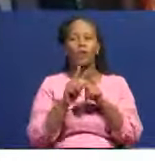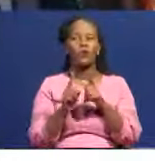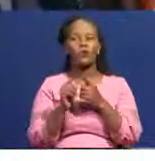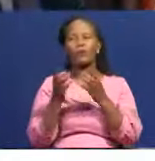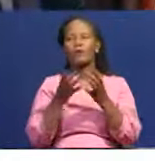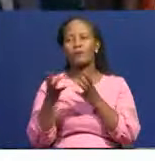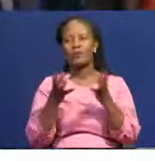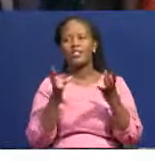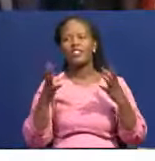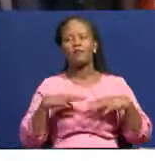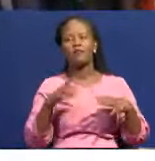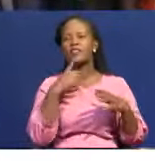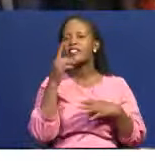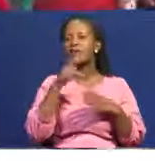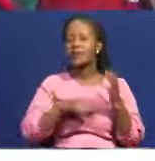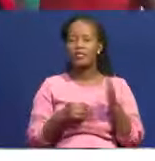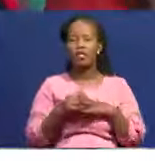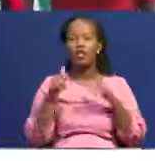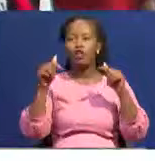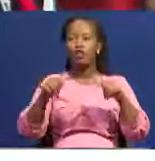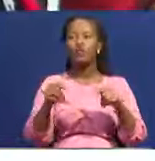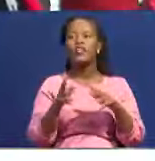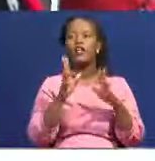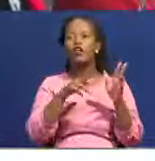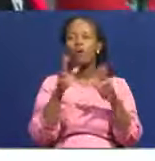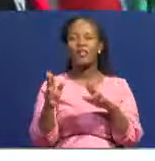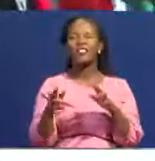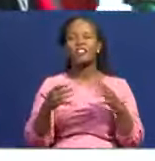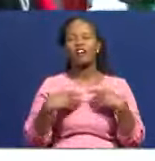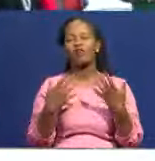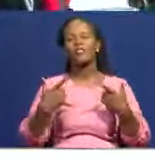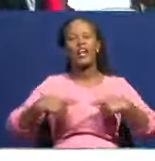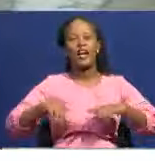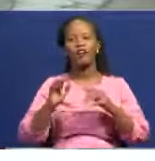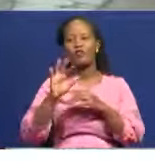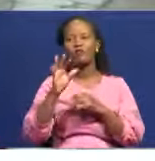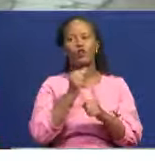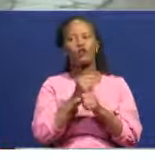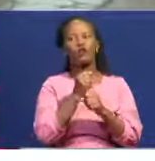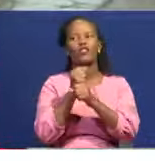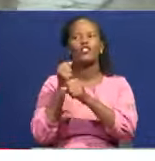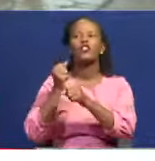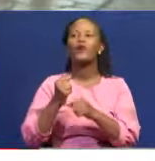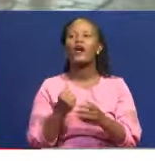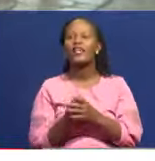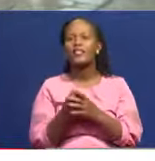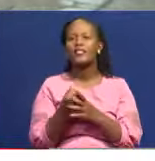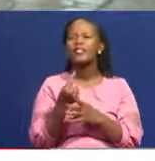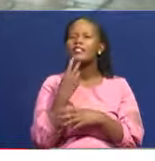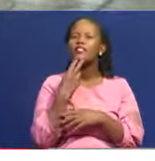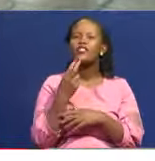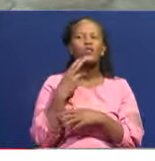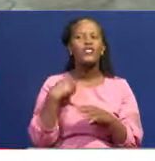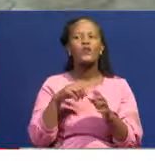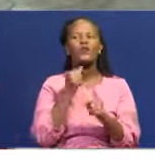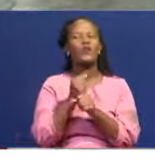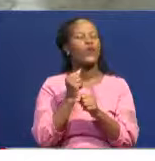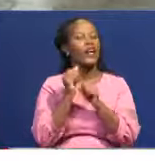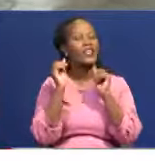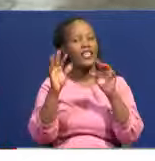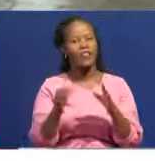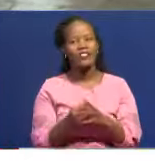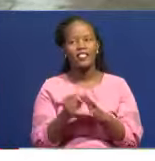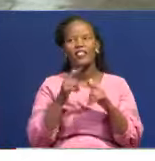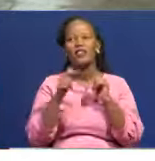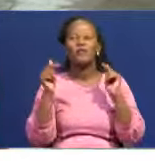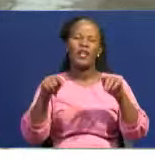Wafanyabiashara wamesema hali ya kawaida leo imewapa fursa ya kutafuta mkate wao wa kila siku. Tuzi hatukufanya kazi, lakini leo kuna tofauti. Leo